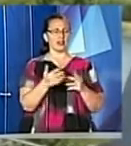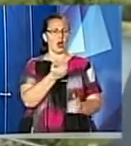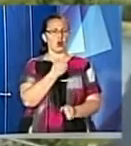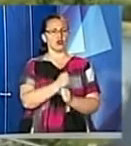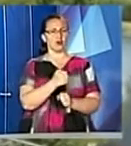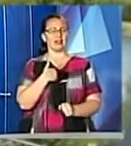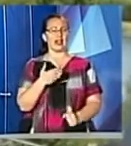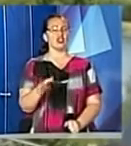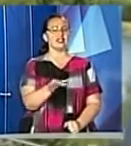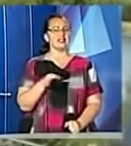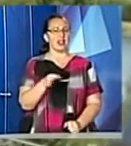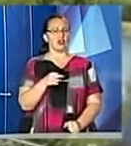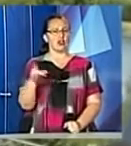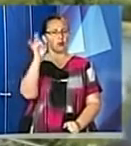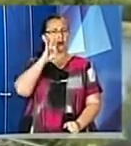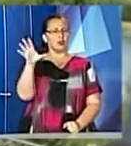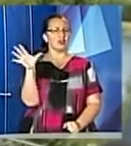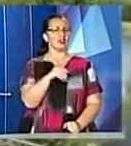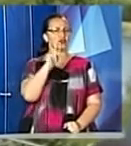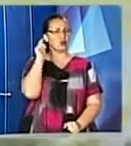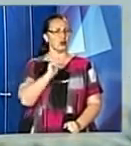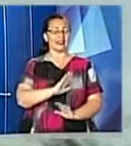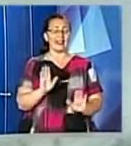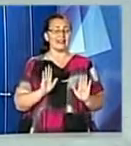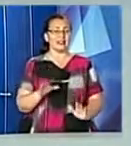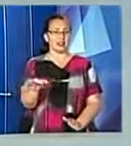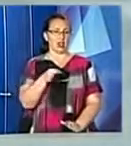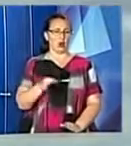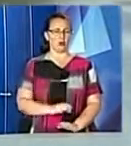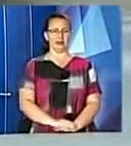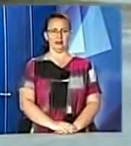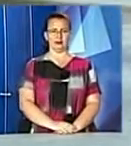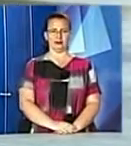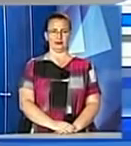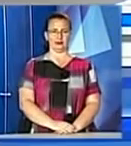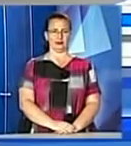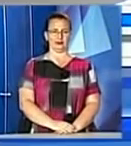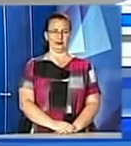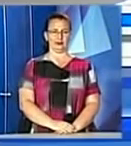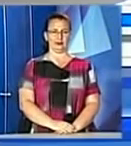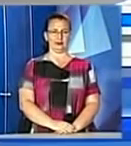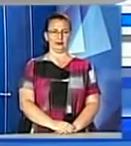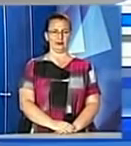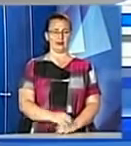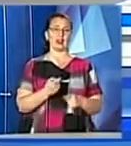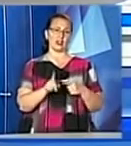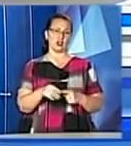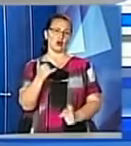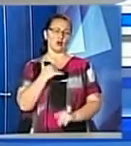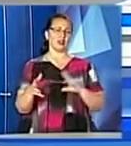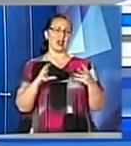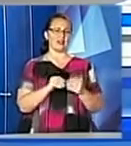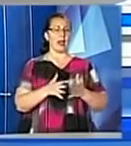зробити наші ставки, щоб вони були популярними на цілу Україну, не тільки на область. Ірина Качмарик, новини. І на цьому у нас все.